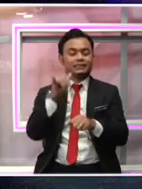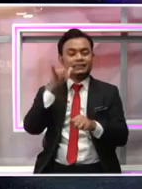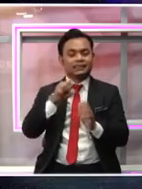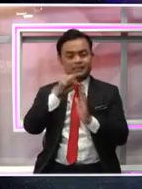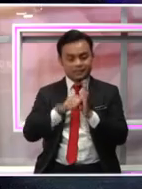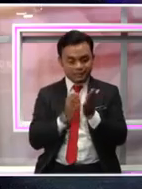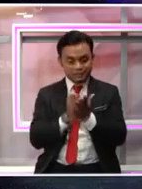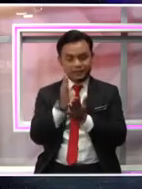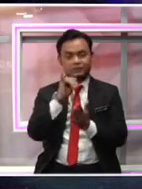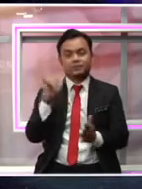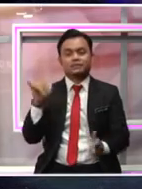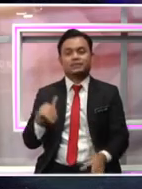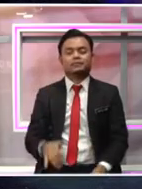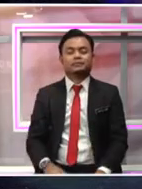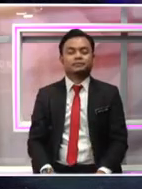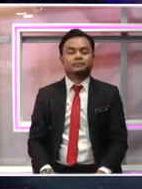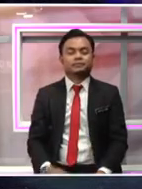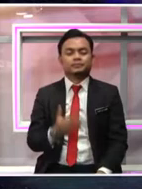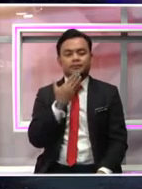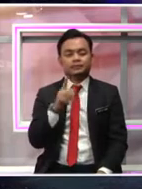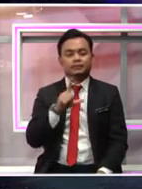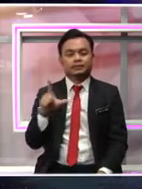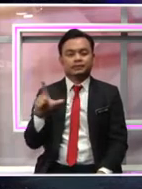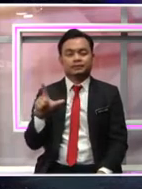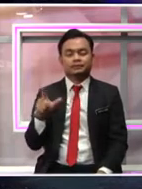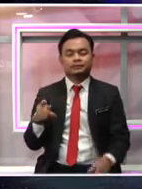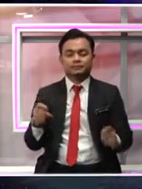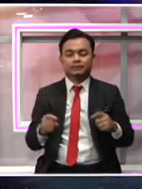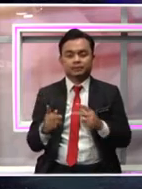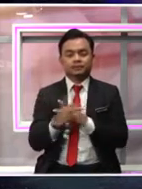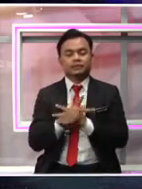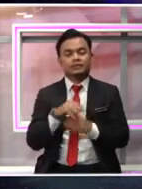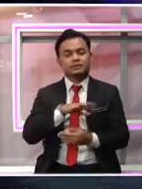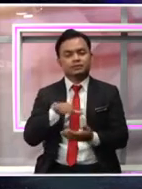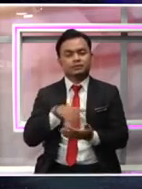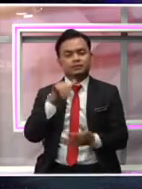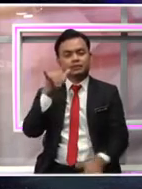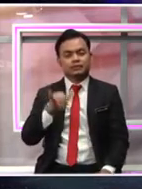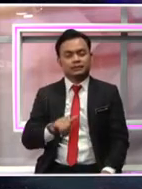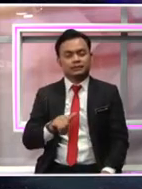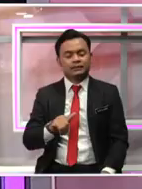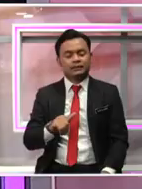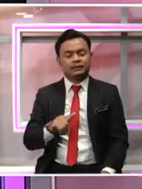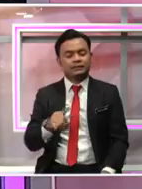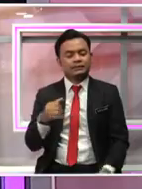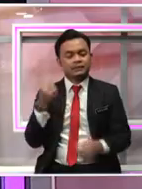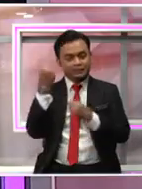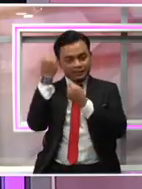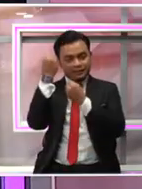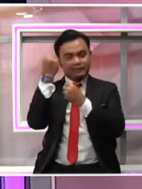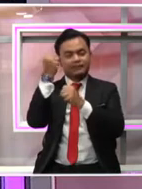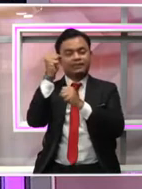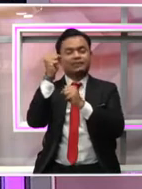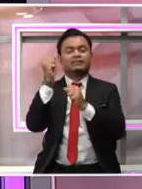oke bye Nisa cuma kasih Nisa dan anak-anak murid yang berada di rumah yang masih setia bersama UC puzzle untuk kita